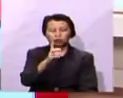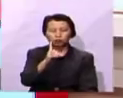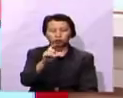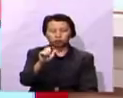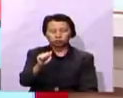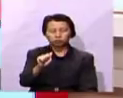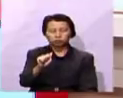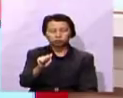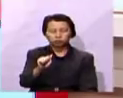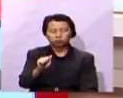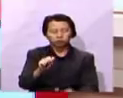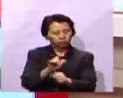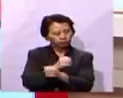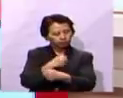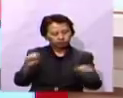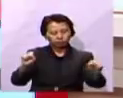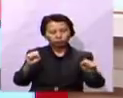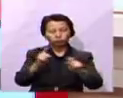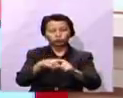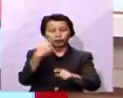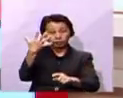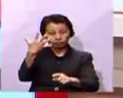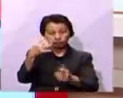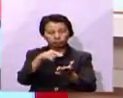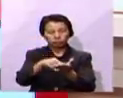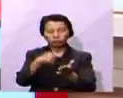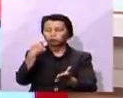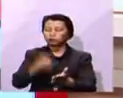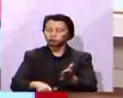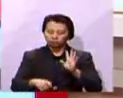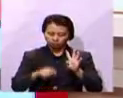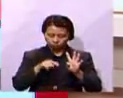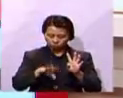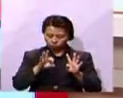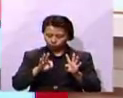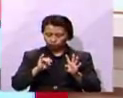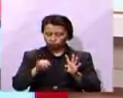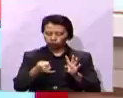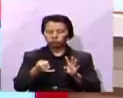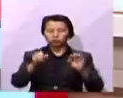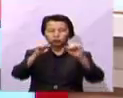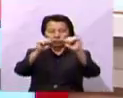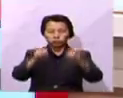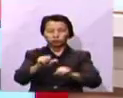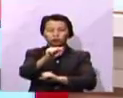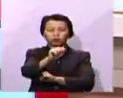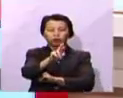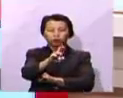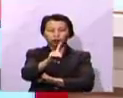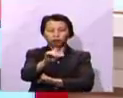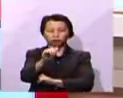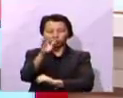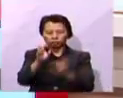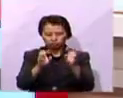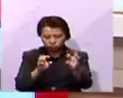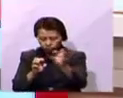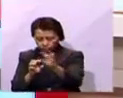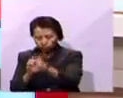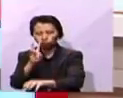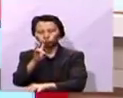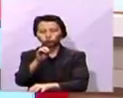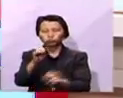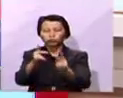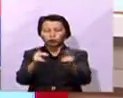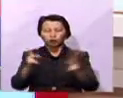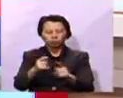Automation ARDA siap sepenuhnya Mei ini. Bernilai 4.9 juta ringgit, sistem ARDA akan mula dipasang di 70 kawasan